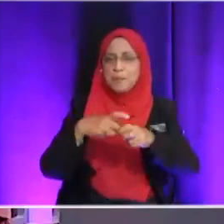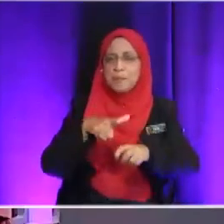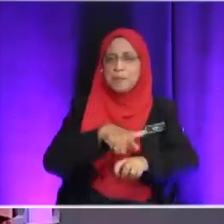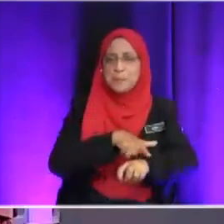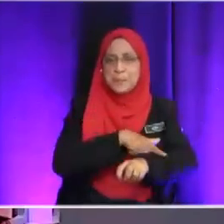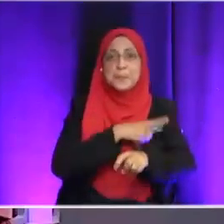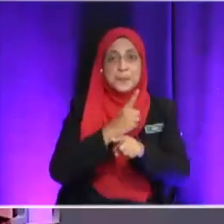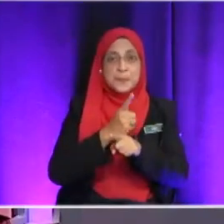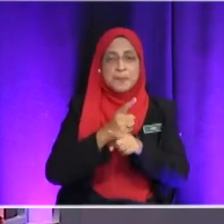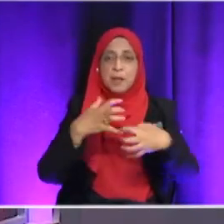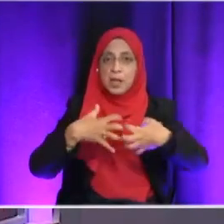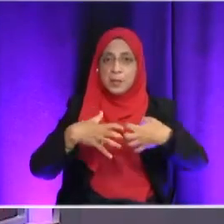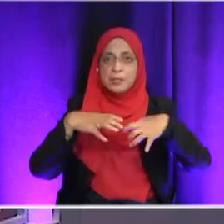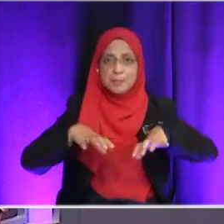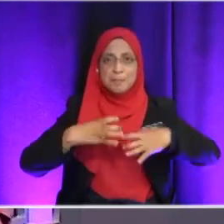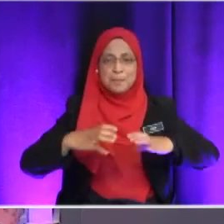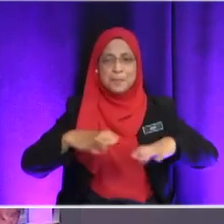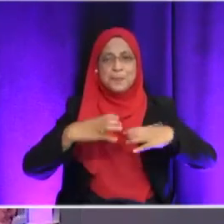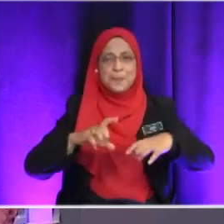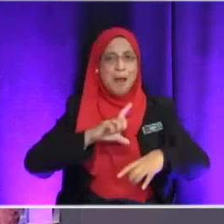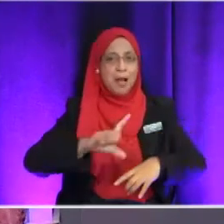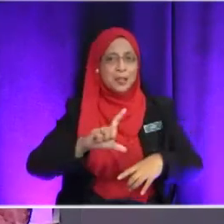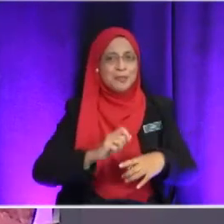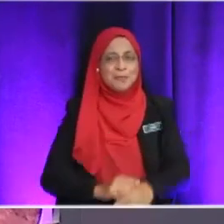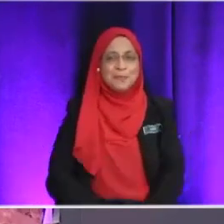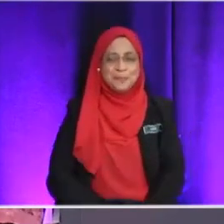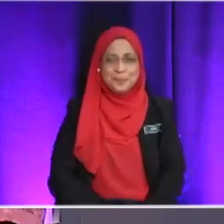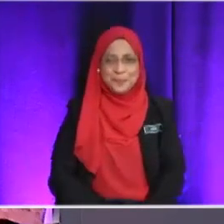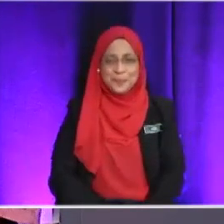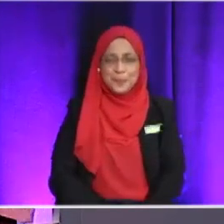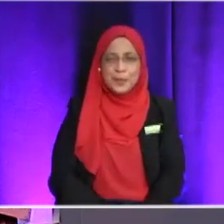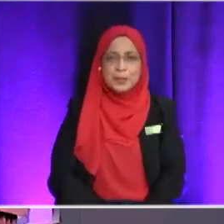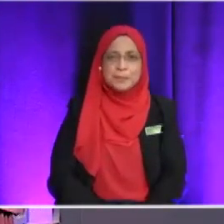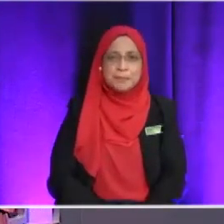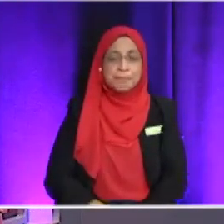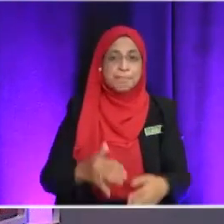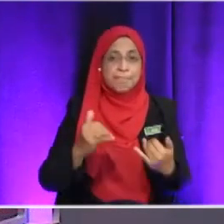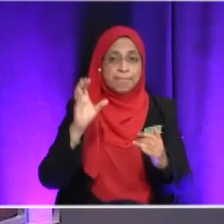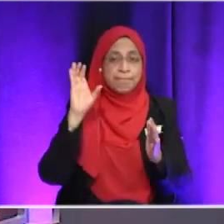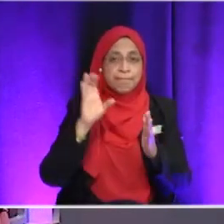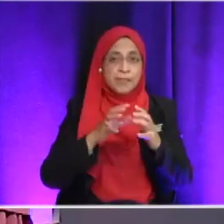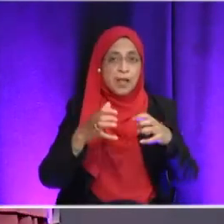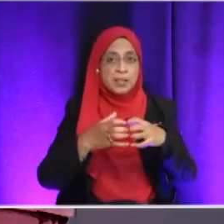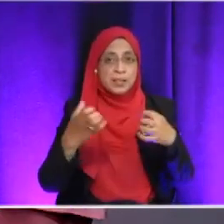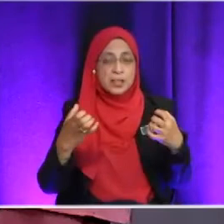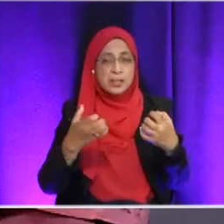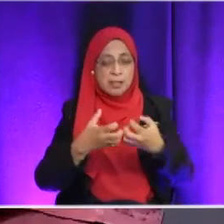lebih cepat lebih laju lagi ya oke Oke ini adalah contoh aplikasi